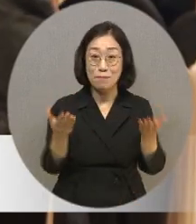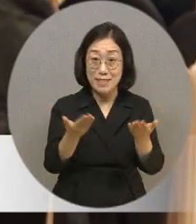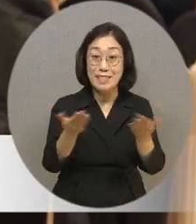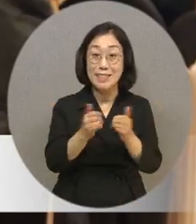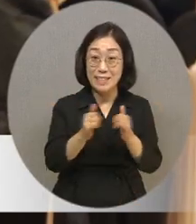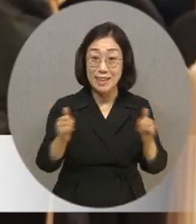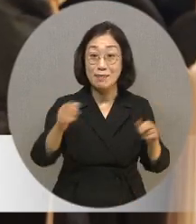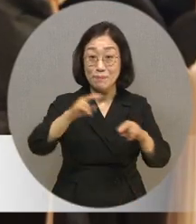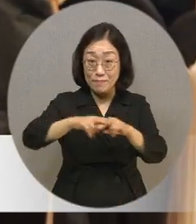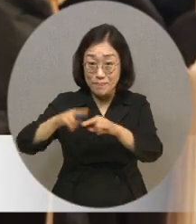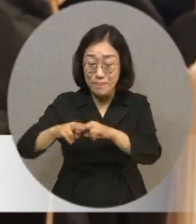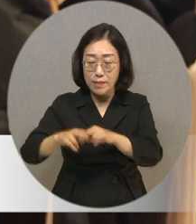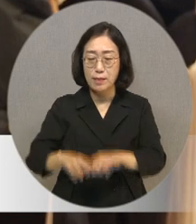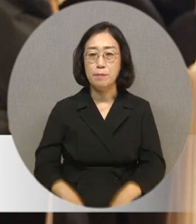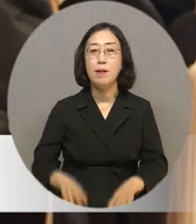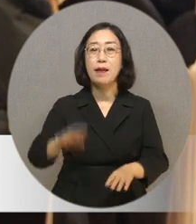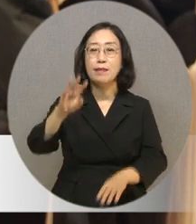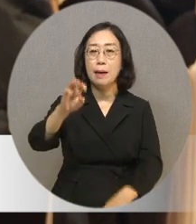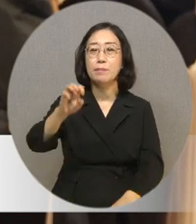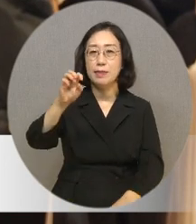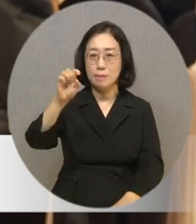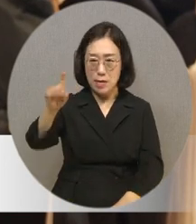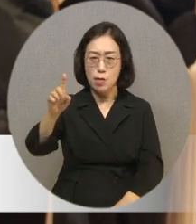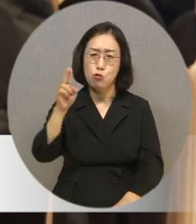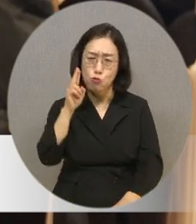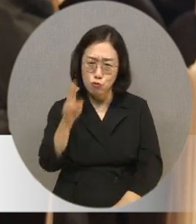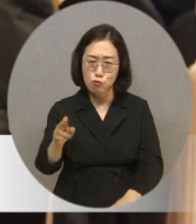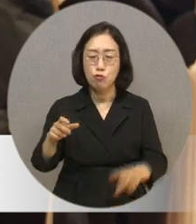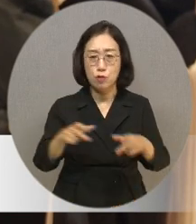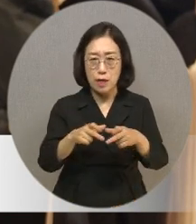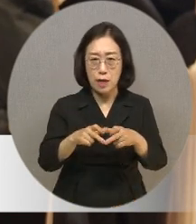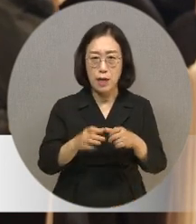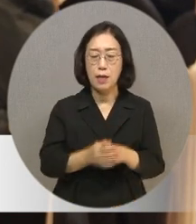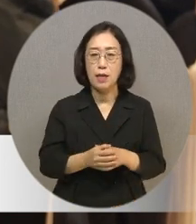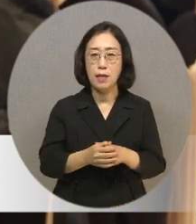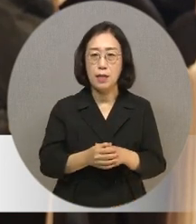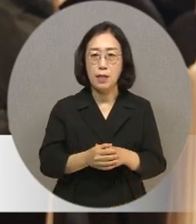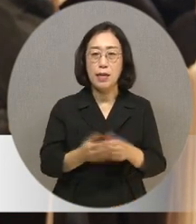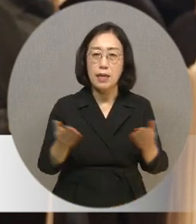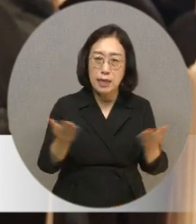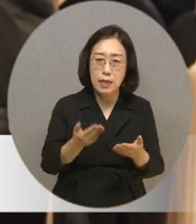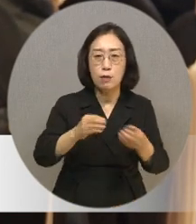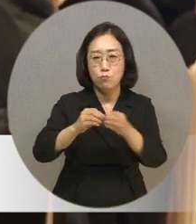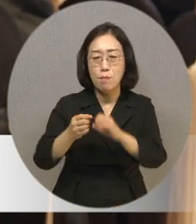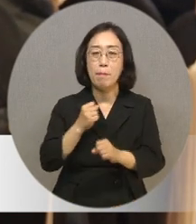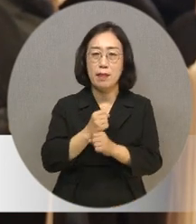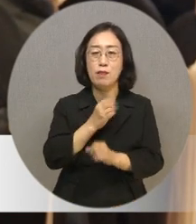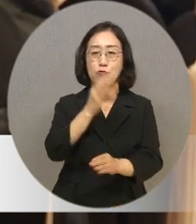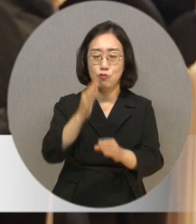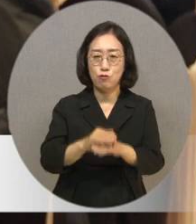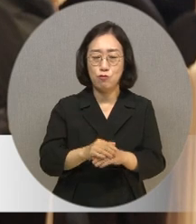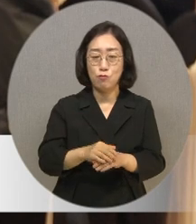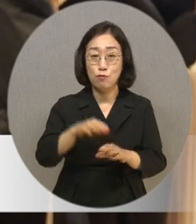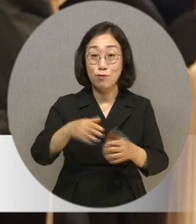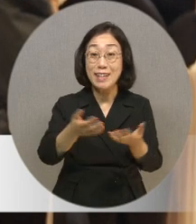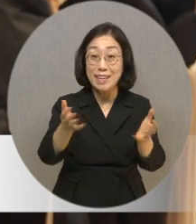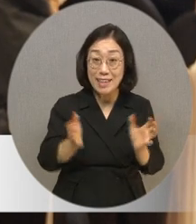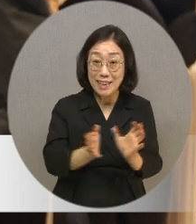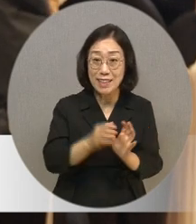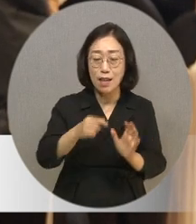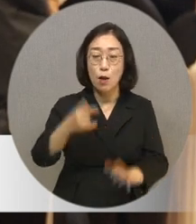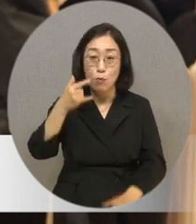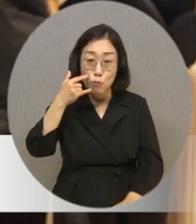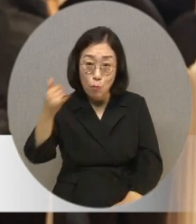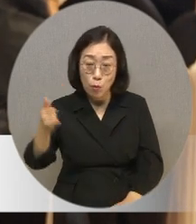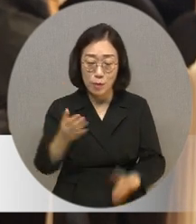출발하여 현재는 31명의 중증장애인이 화장지를 생산하고 있습니다. 우리 꿈을 키우는 세상은